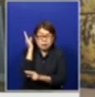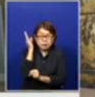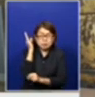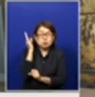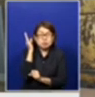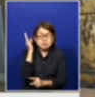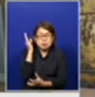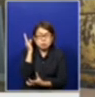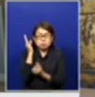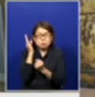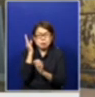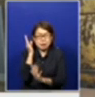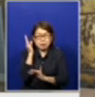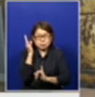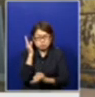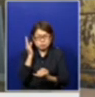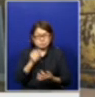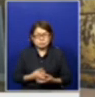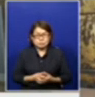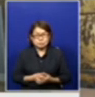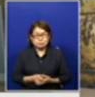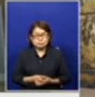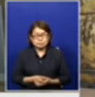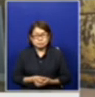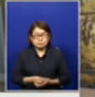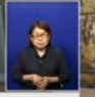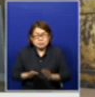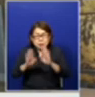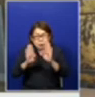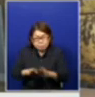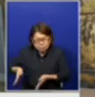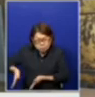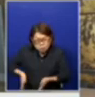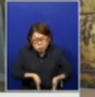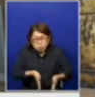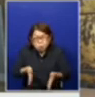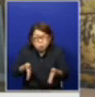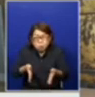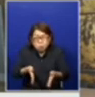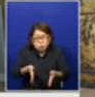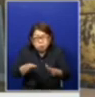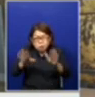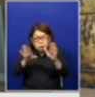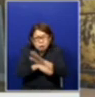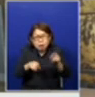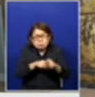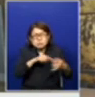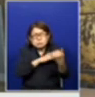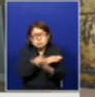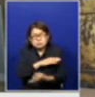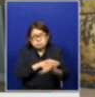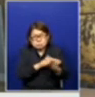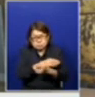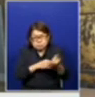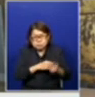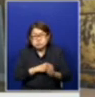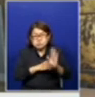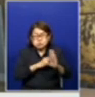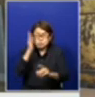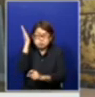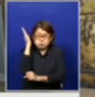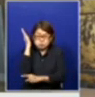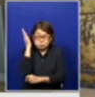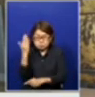ลักษณะคลองจะเป็นเหมือนเวนิสตะวันออกตรงนี้ประเทศสิงคโปร์ยอมรับว่าถ้ามีอันนี้เ